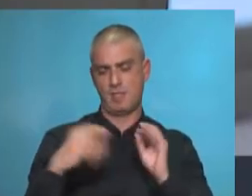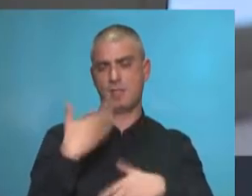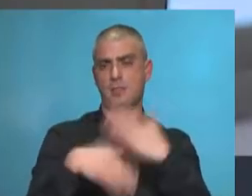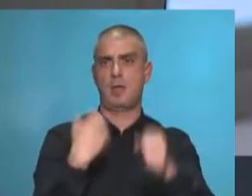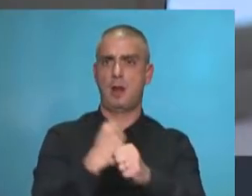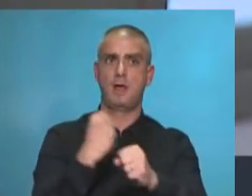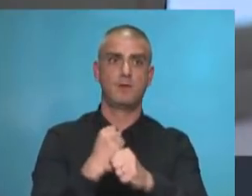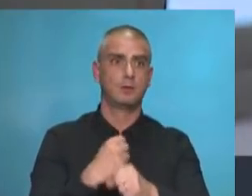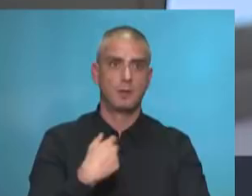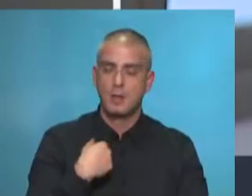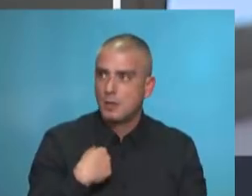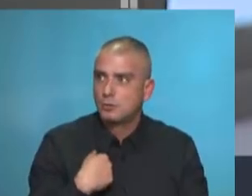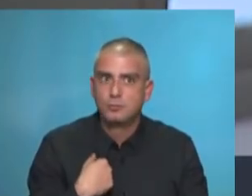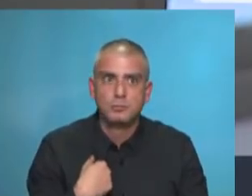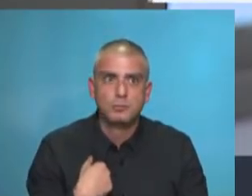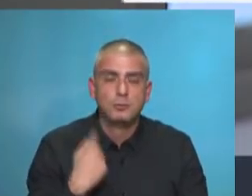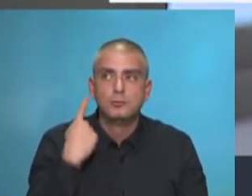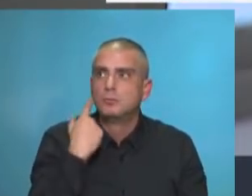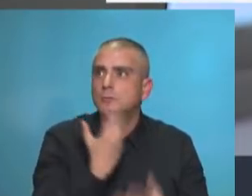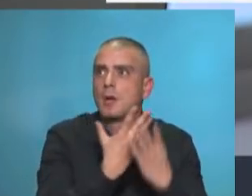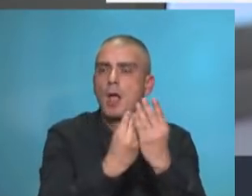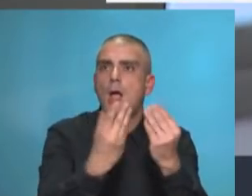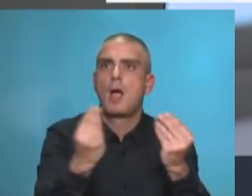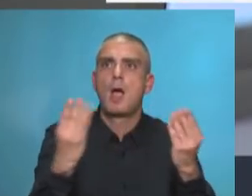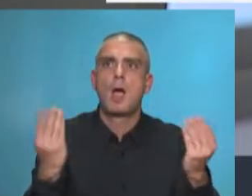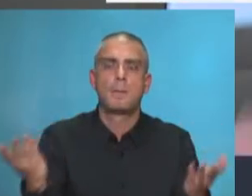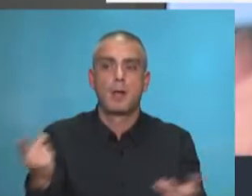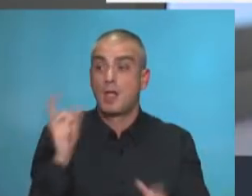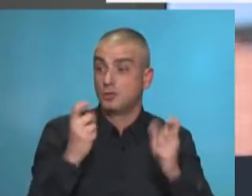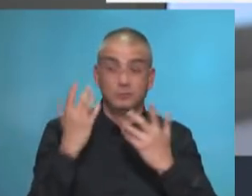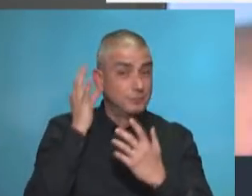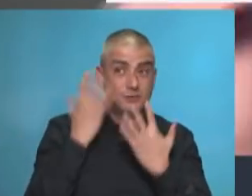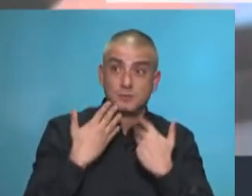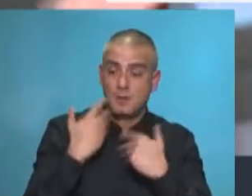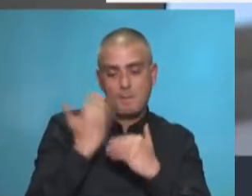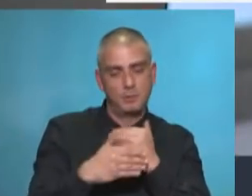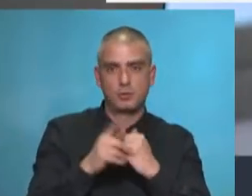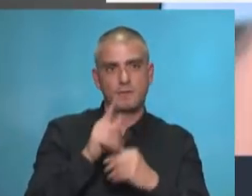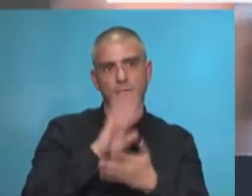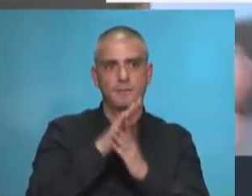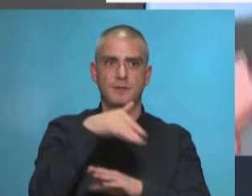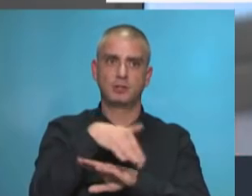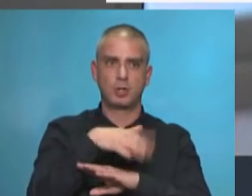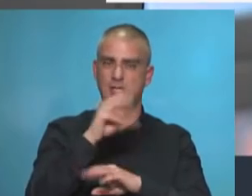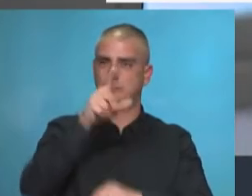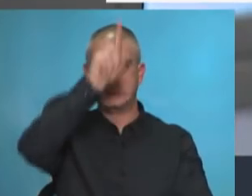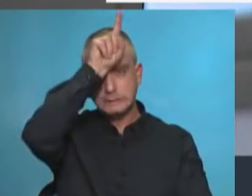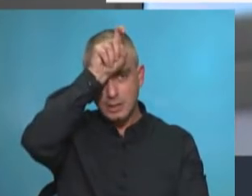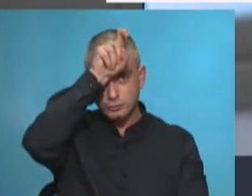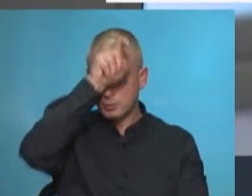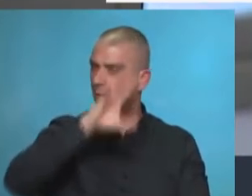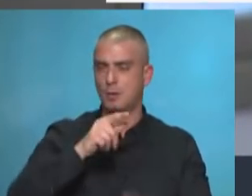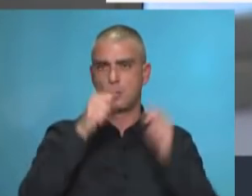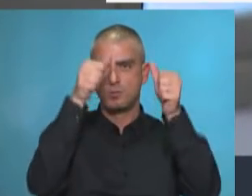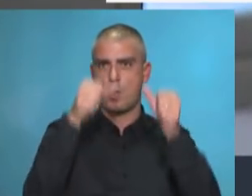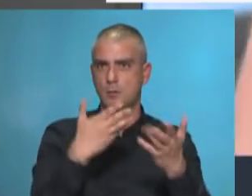לזוז. אנחנו שומעות כל כך הרבה פעמים על נשים שמספרות שהן בסוף נכנסו לזנות ההארדקור עם הסרסור דרך